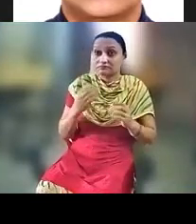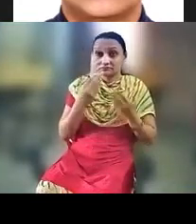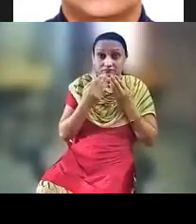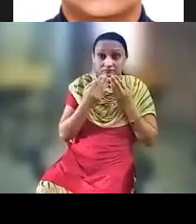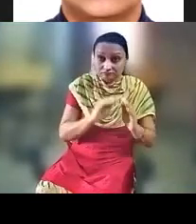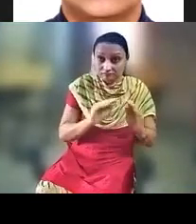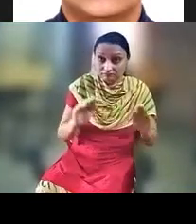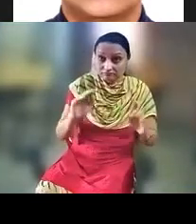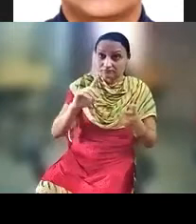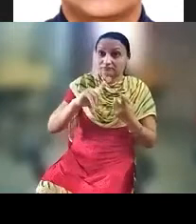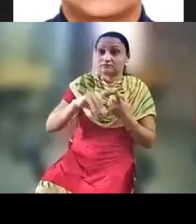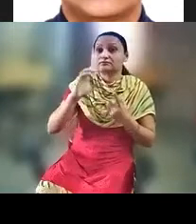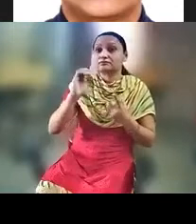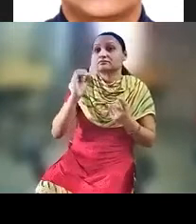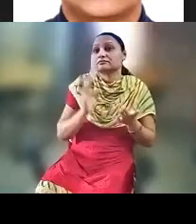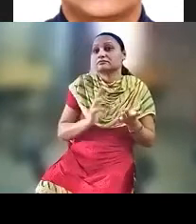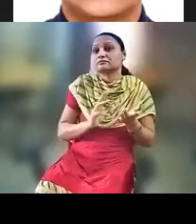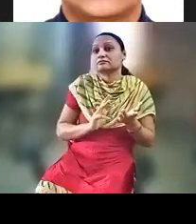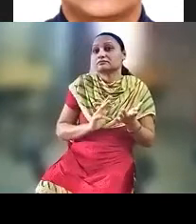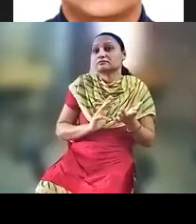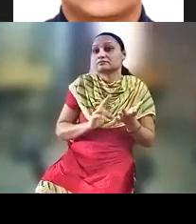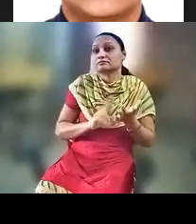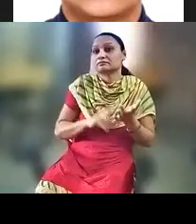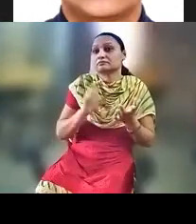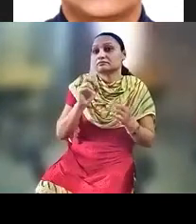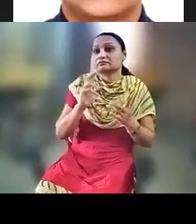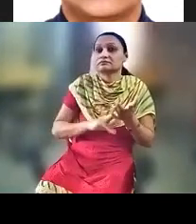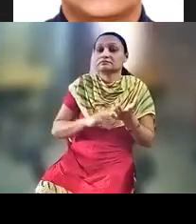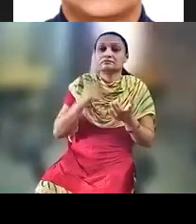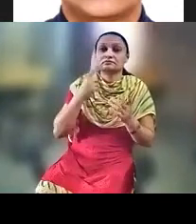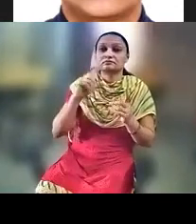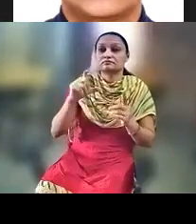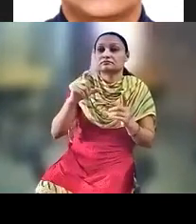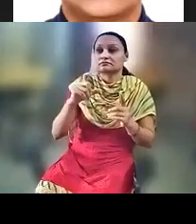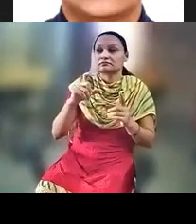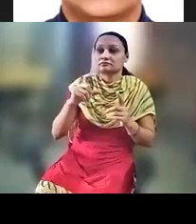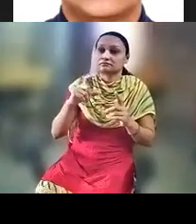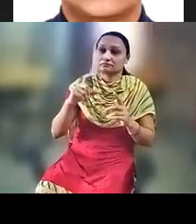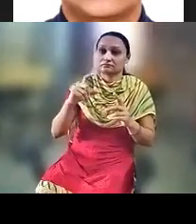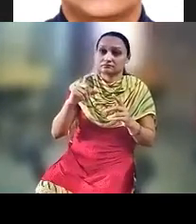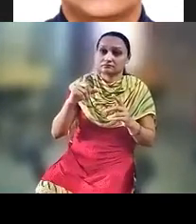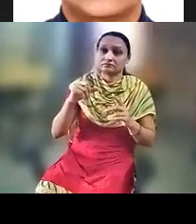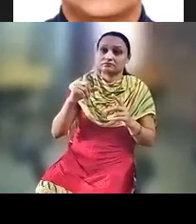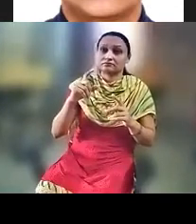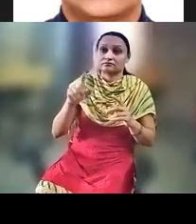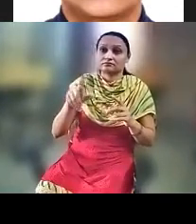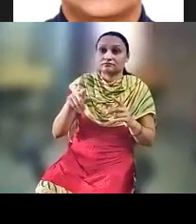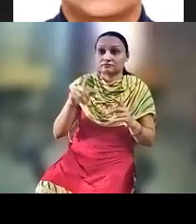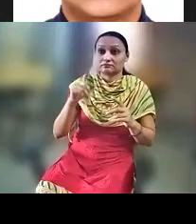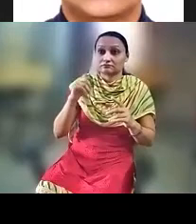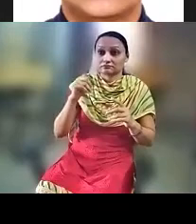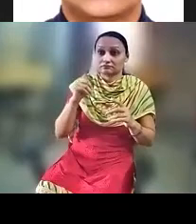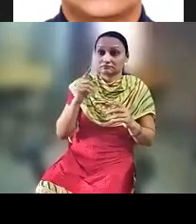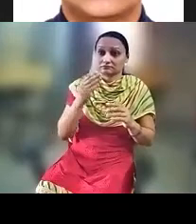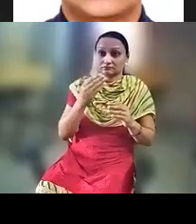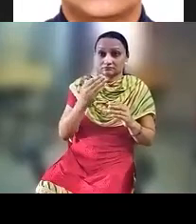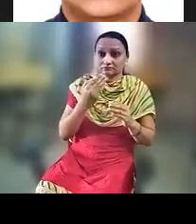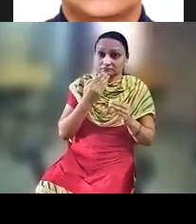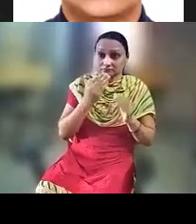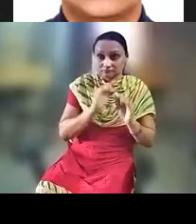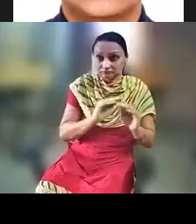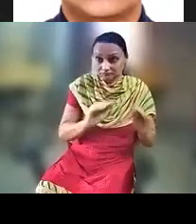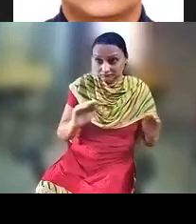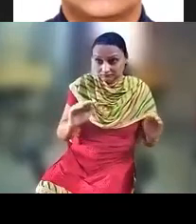फैक्टर्स, चिल्ड्रन इन पॉवर्टी, चिल्ड्रन हुज पेरेंट्स लैक सिक्योर एम्प्लॉयमेंट। सो